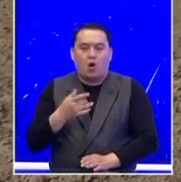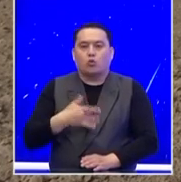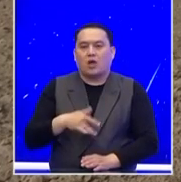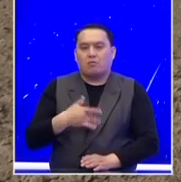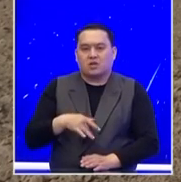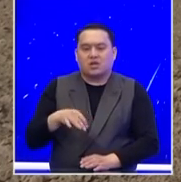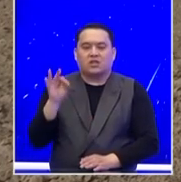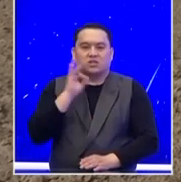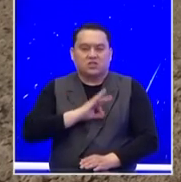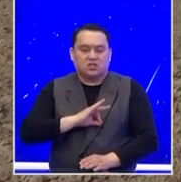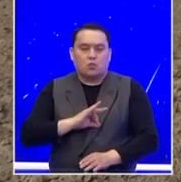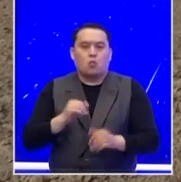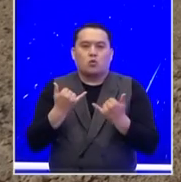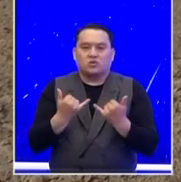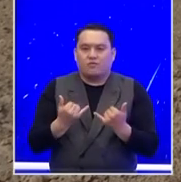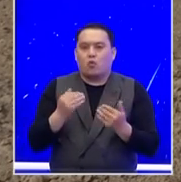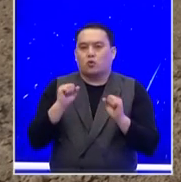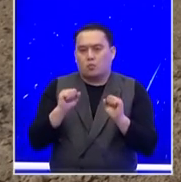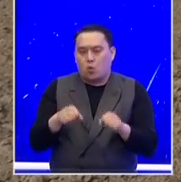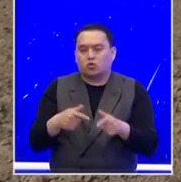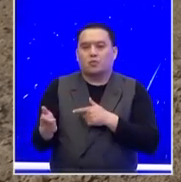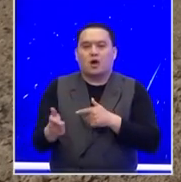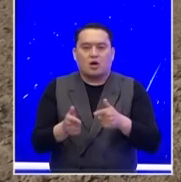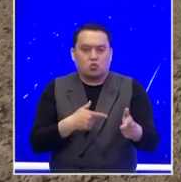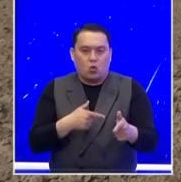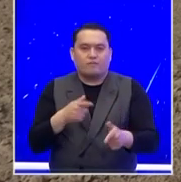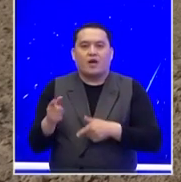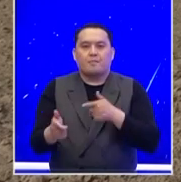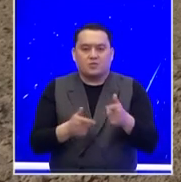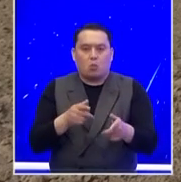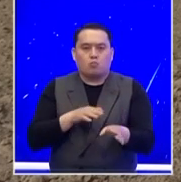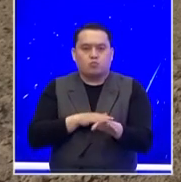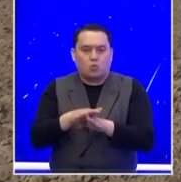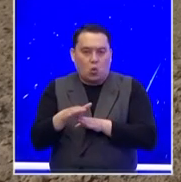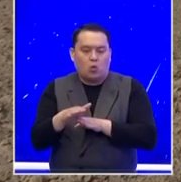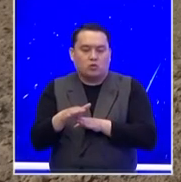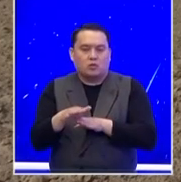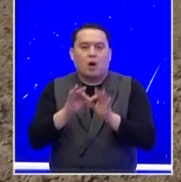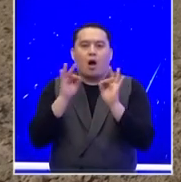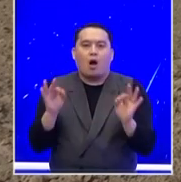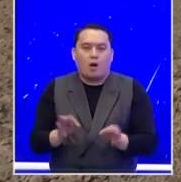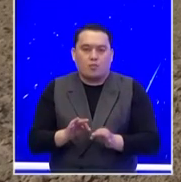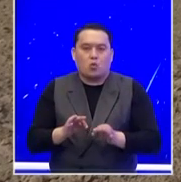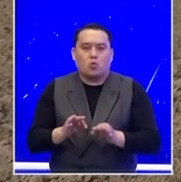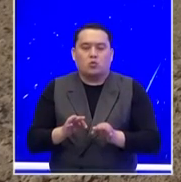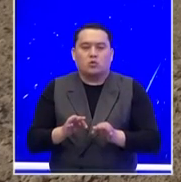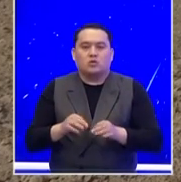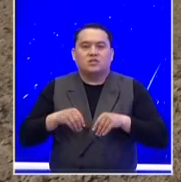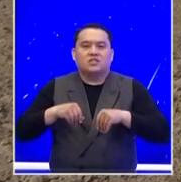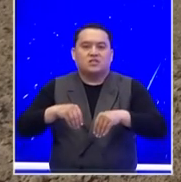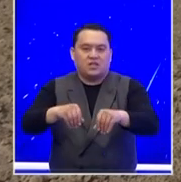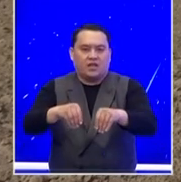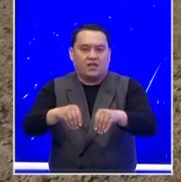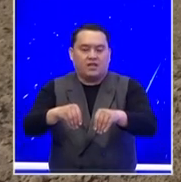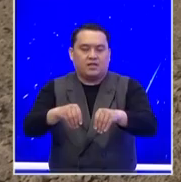удобрения. На сегодняшний день мы готовимся, то есть идет полным ходом посевная зерновых культур